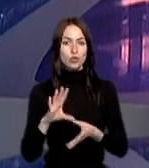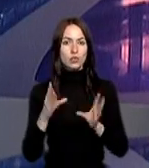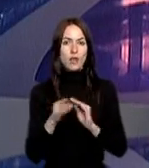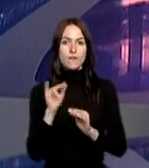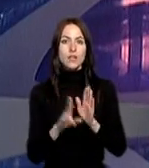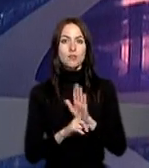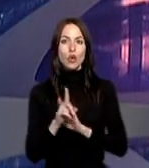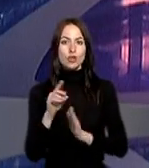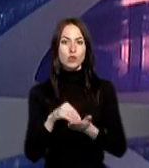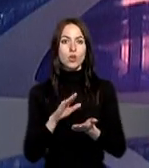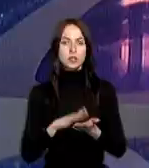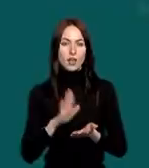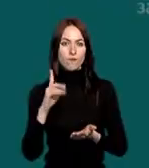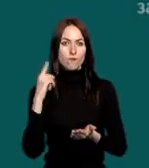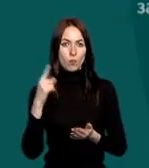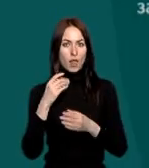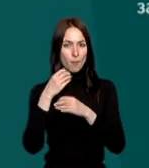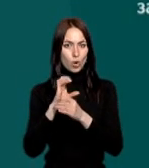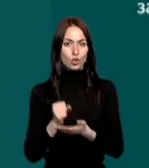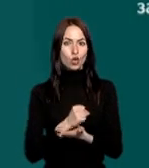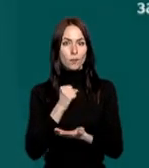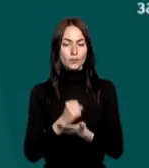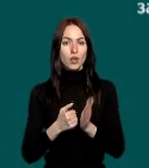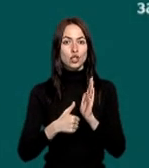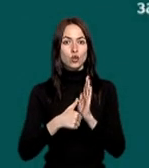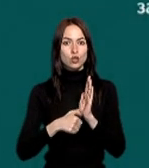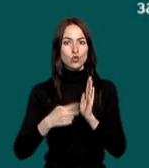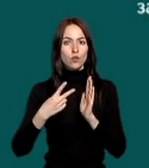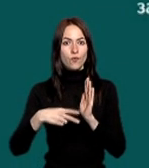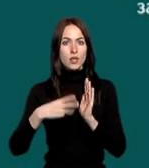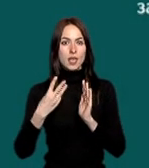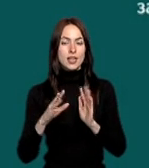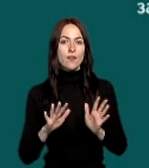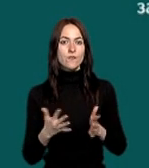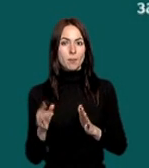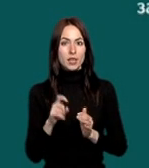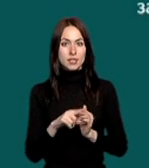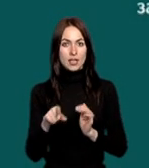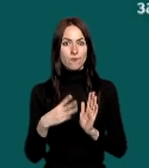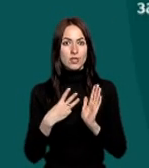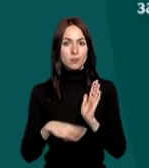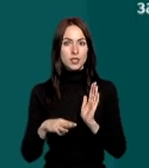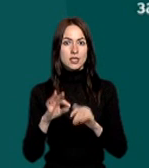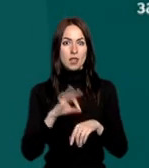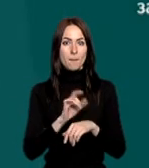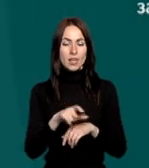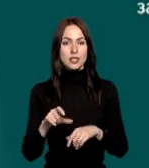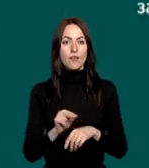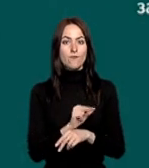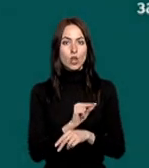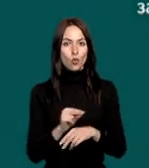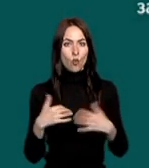Загалом від початку реєстрації в області лабораторно підтверджено 623 випадки. Із них 80 пацієнтів